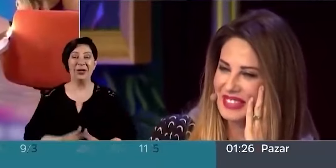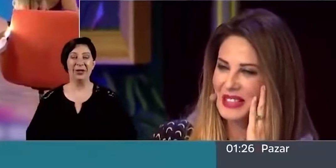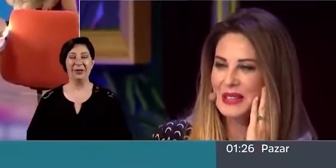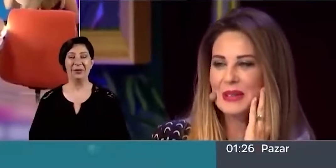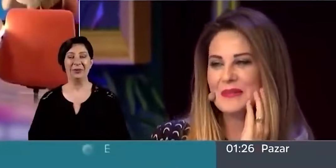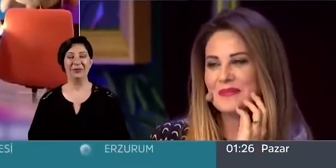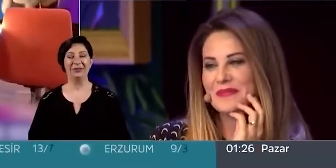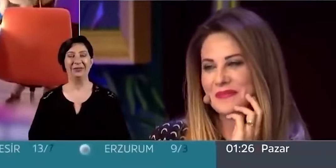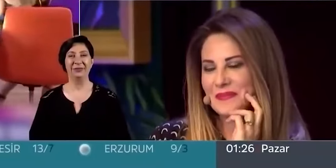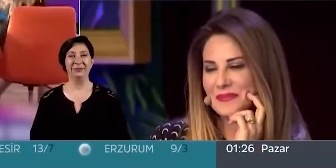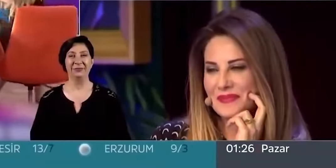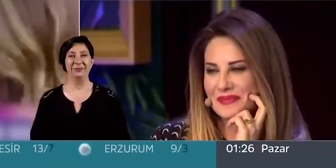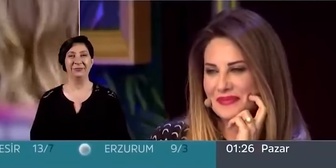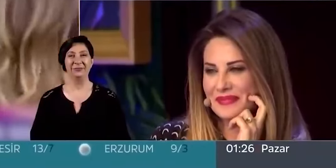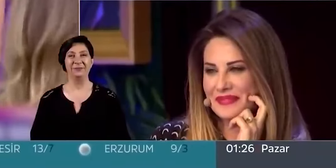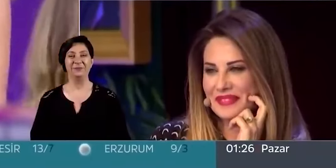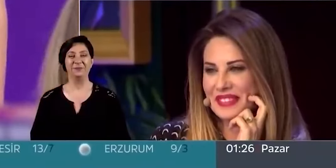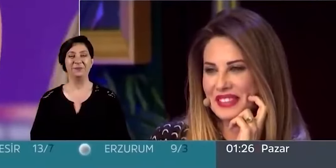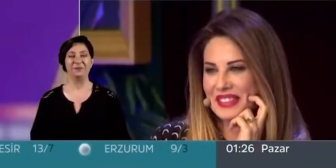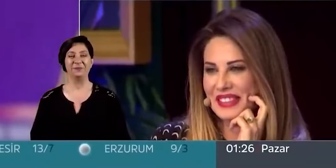Ay sonunda zaten iyi vereceğim.